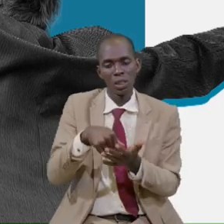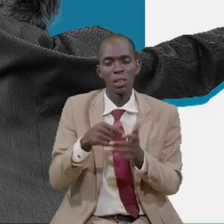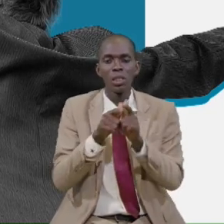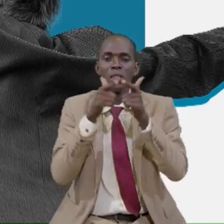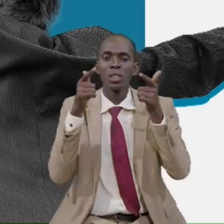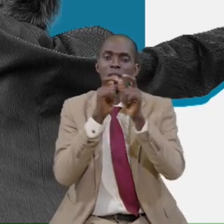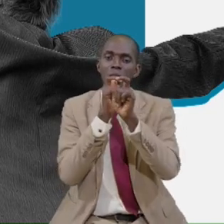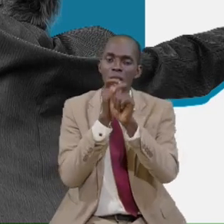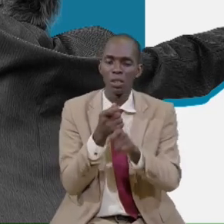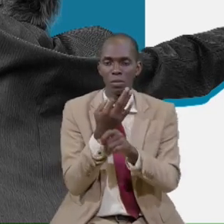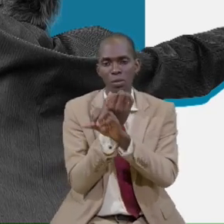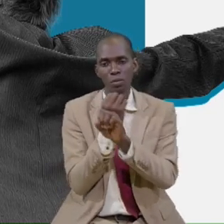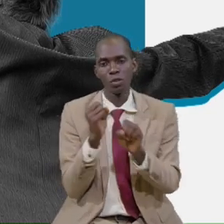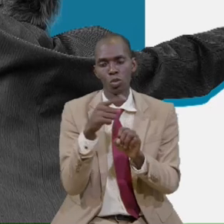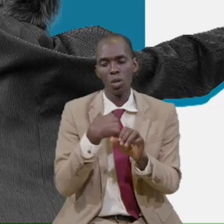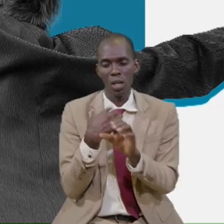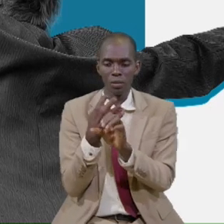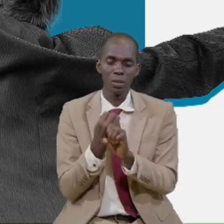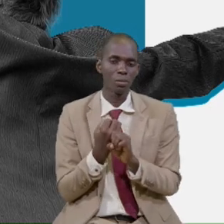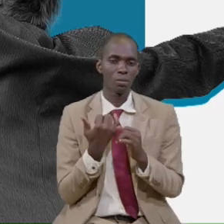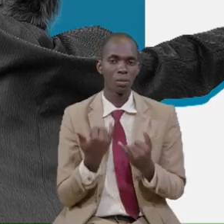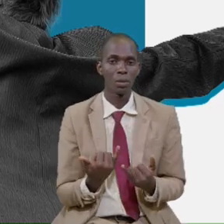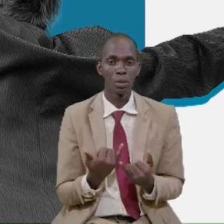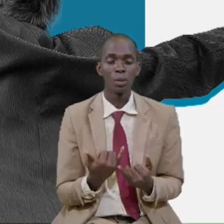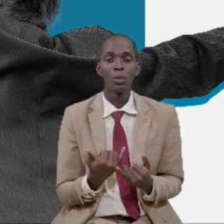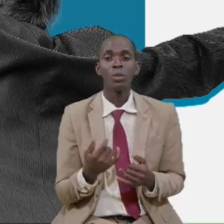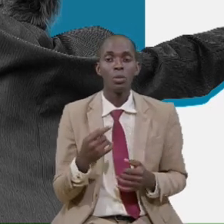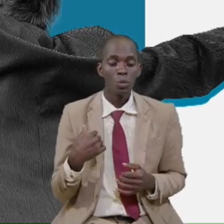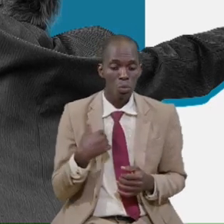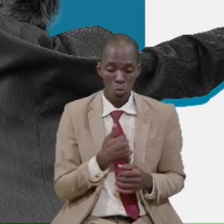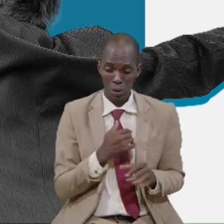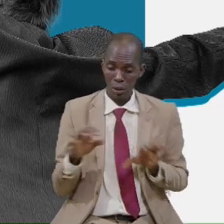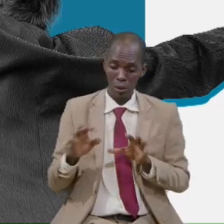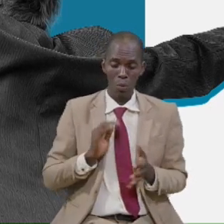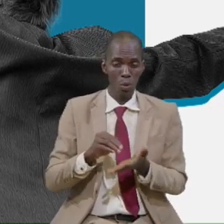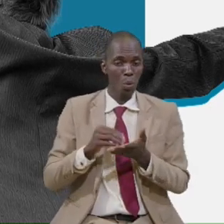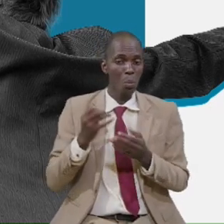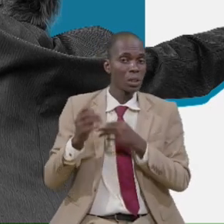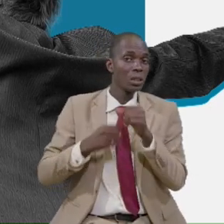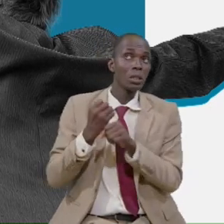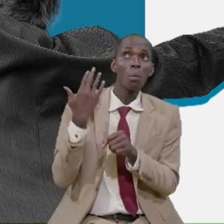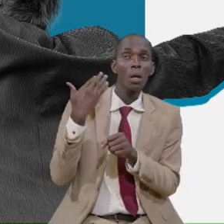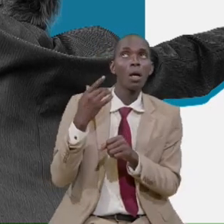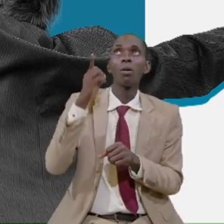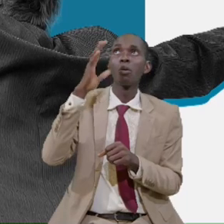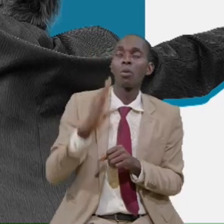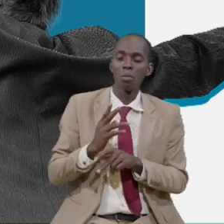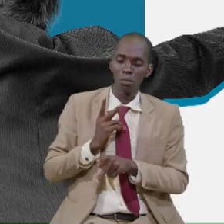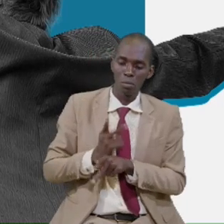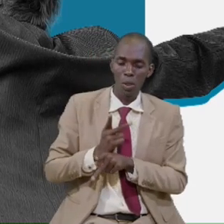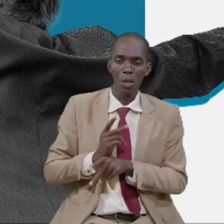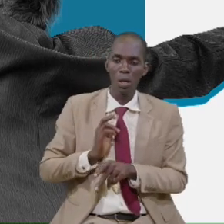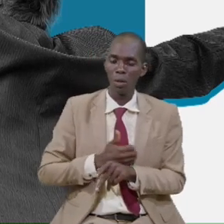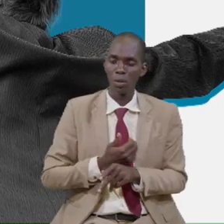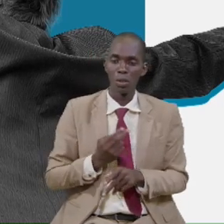ce salut que le Seigneur vous a donné. Nous l'avons fait des années passées. Par la grâce de Dieu, Dieu a préservé nos vies et Dieu